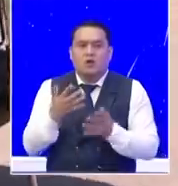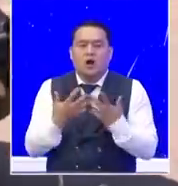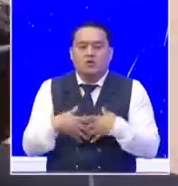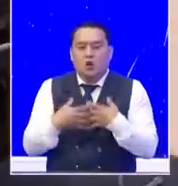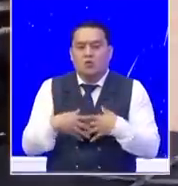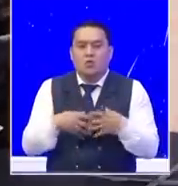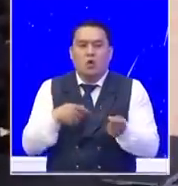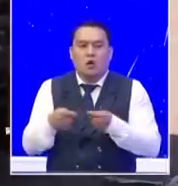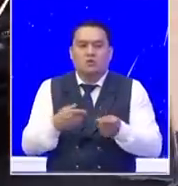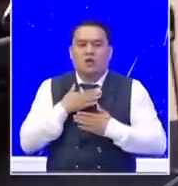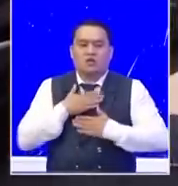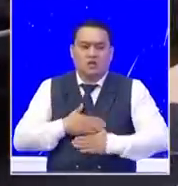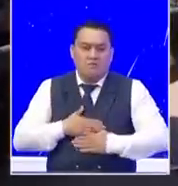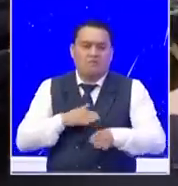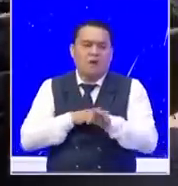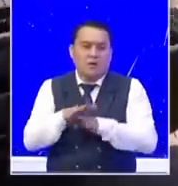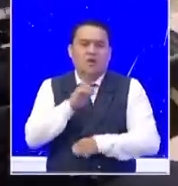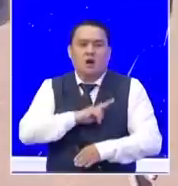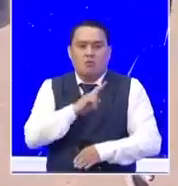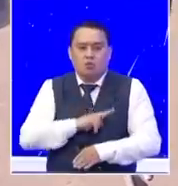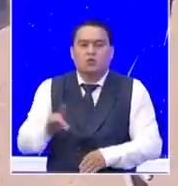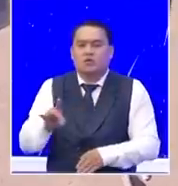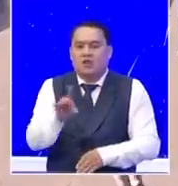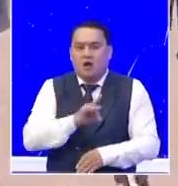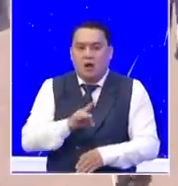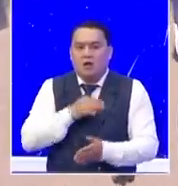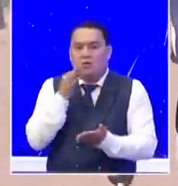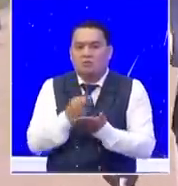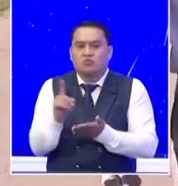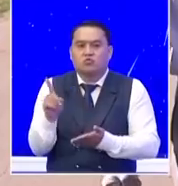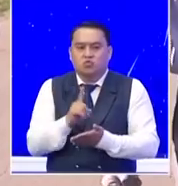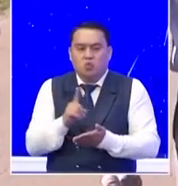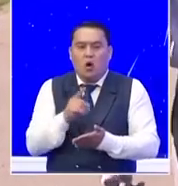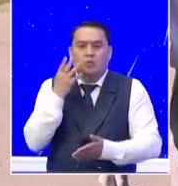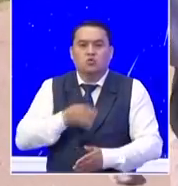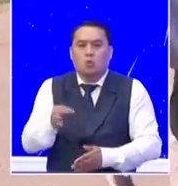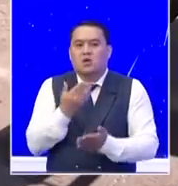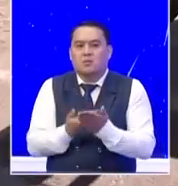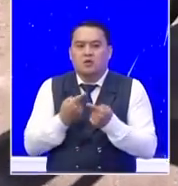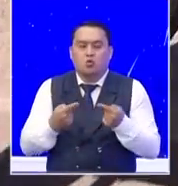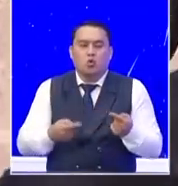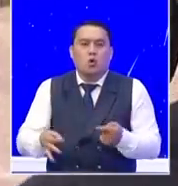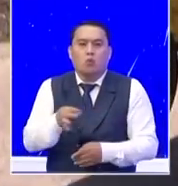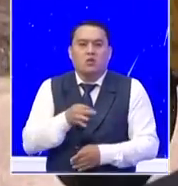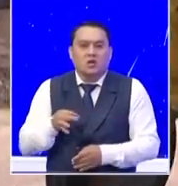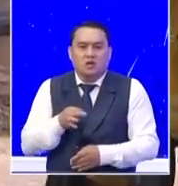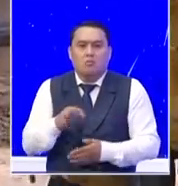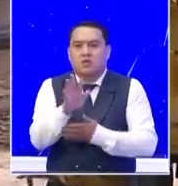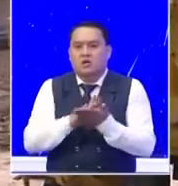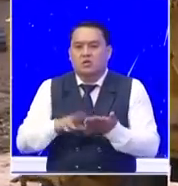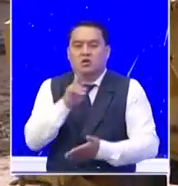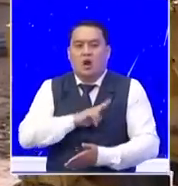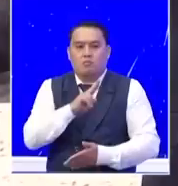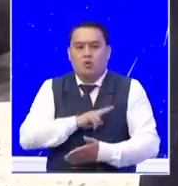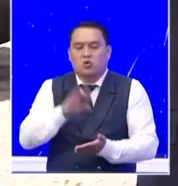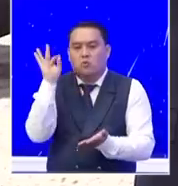Глава правительства остался доволен проделанной в регионе работой, отметив, что ставит ЖТСУ в пример другим областям. Нужно продолжать работу